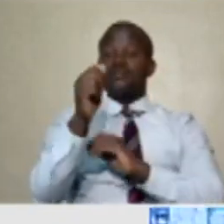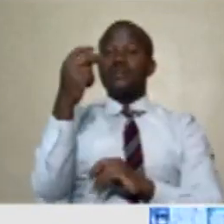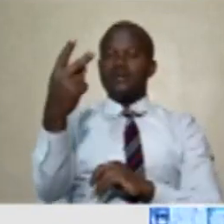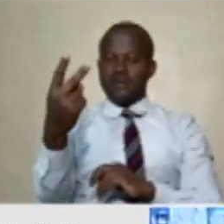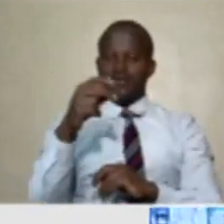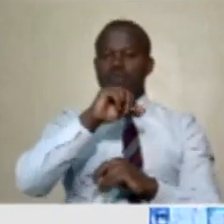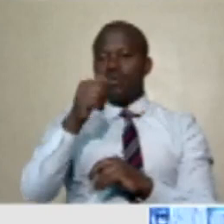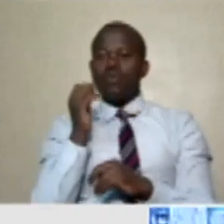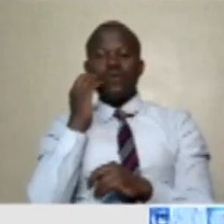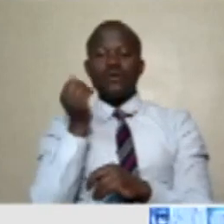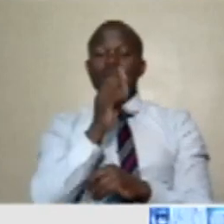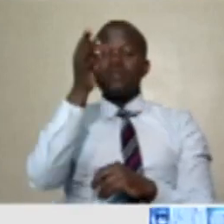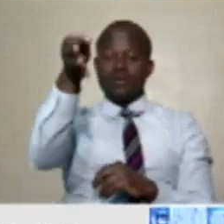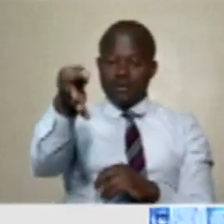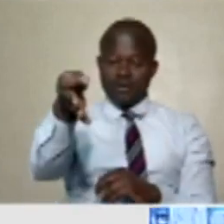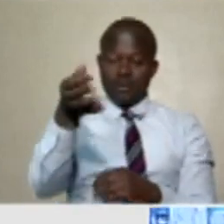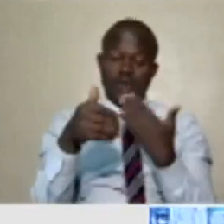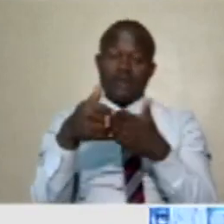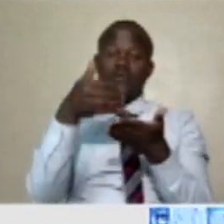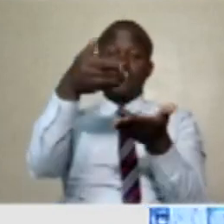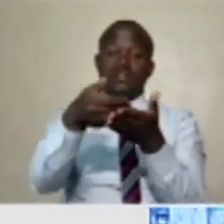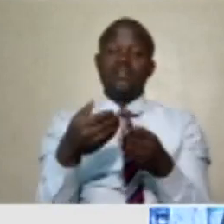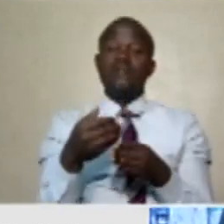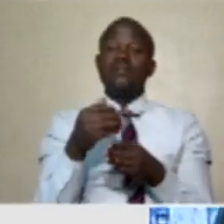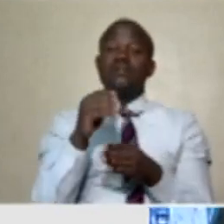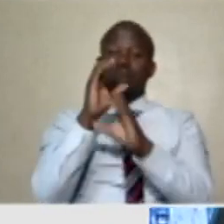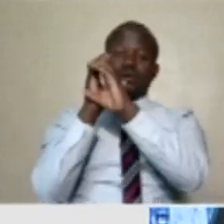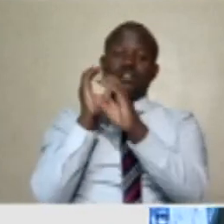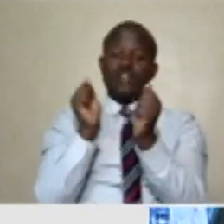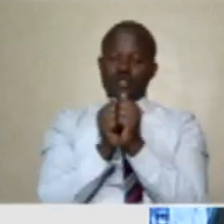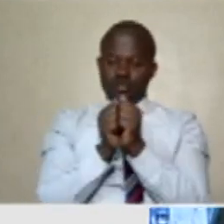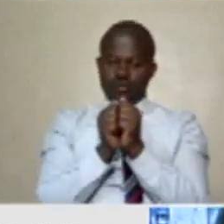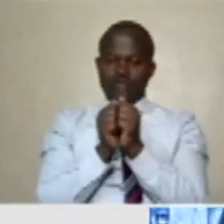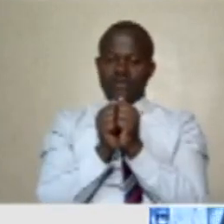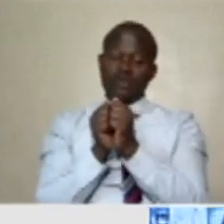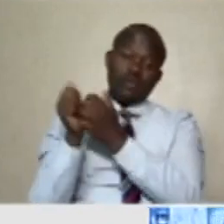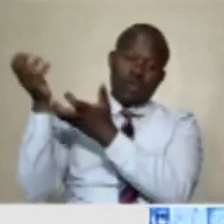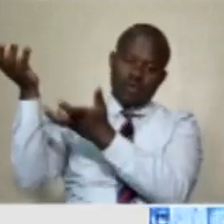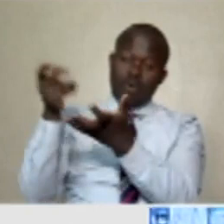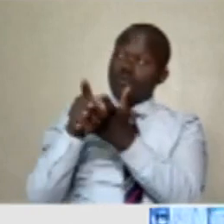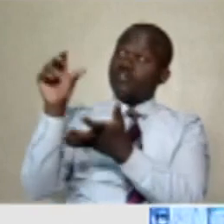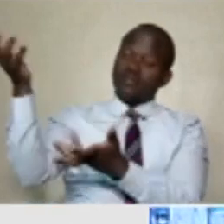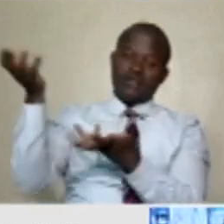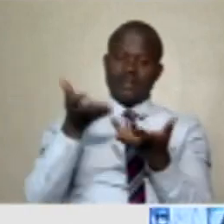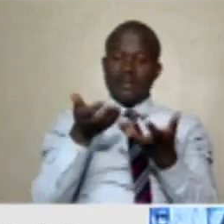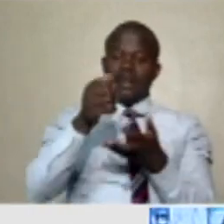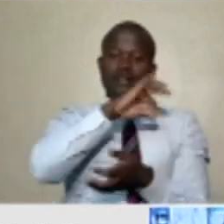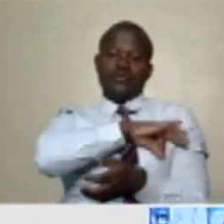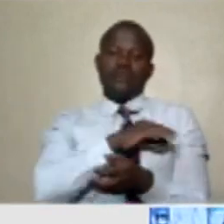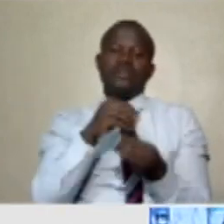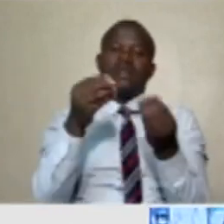ebyiri kundi kwezi gukurikiyeho wenda ukazageza kuri kontena 10 wempontize inyungu bitangane